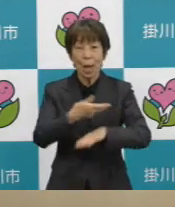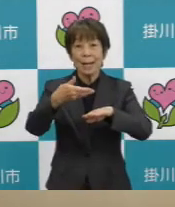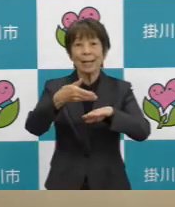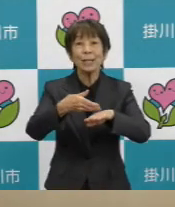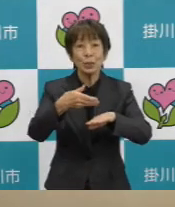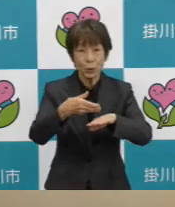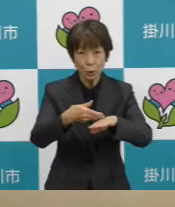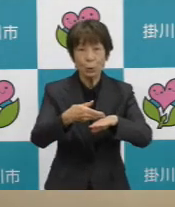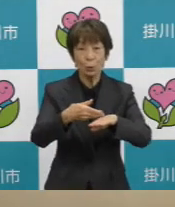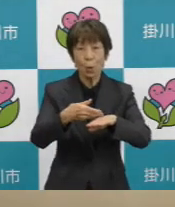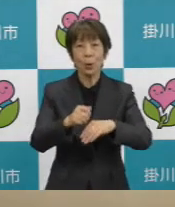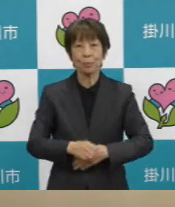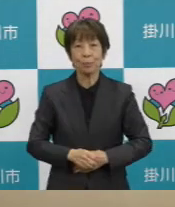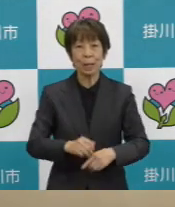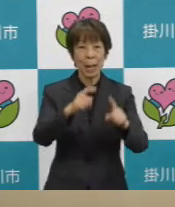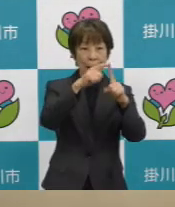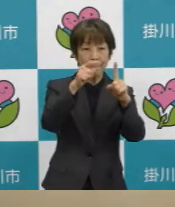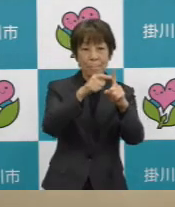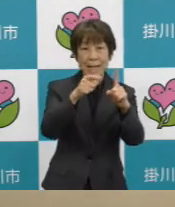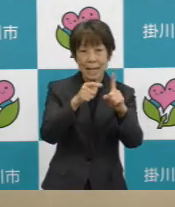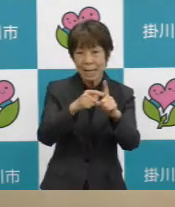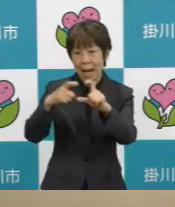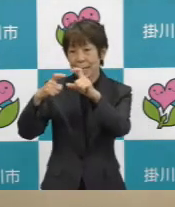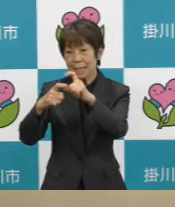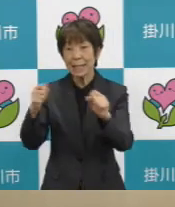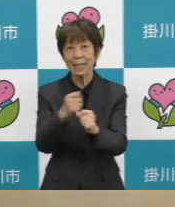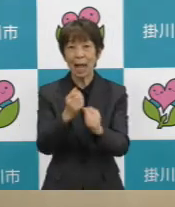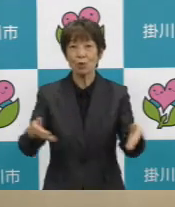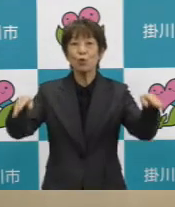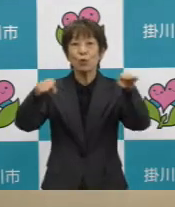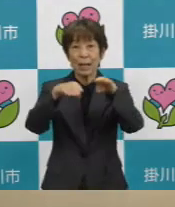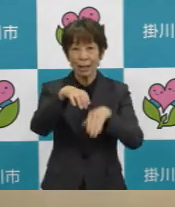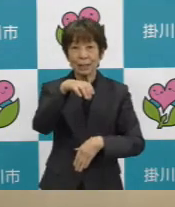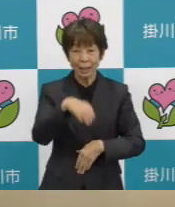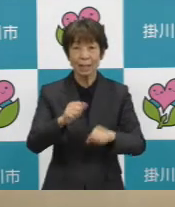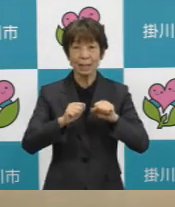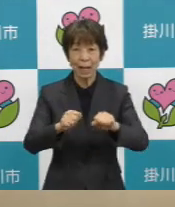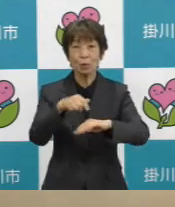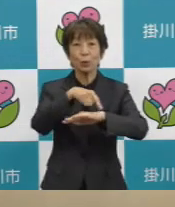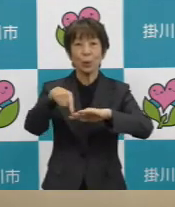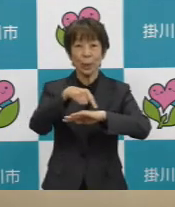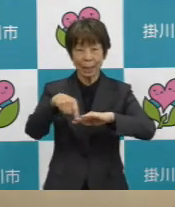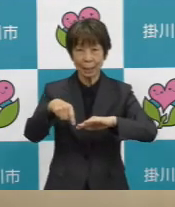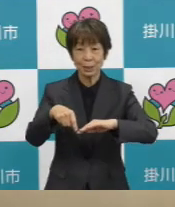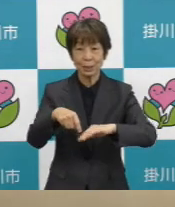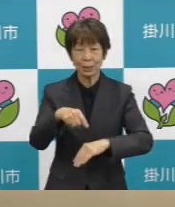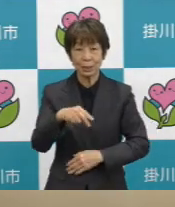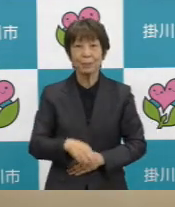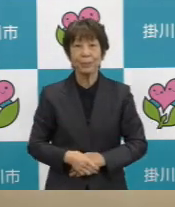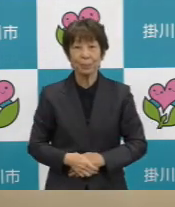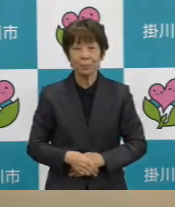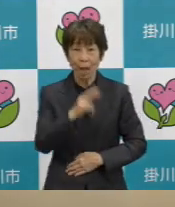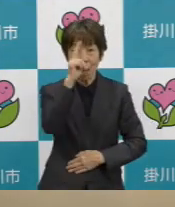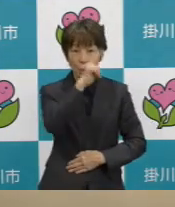これ BRG の体育館で実施をいたします。午後ですか、 午後2時になります